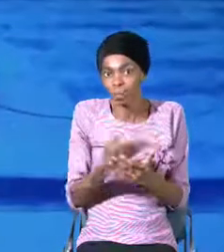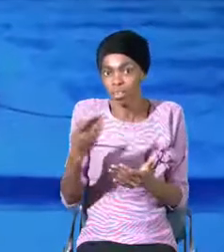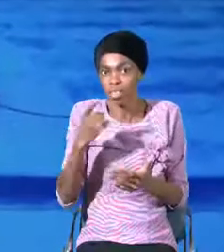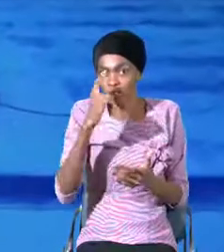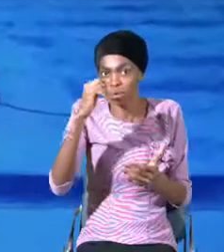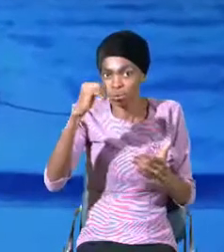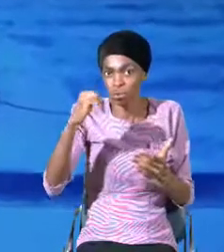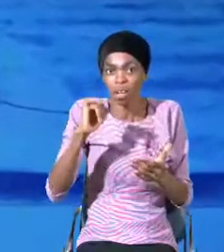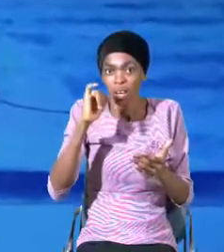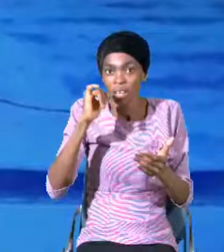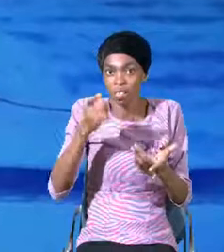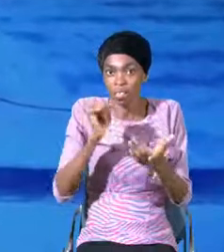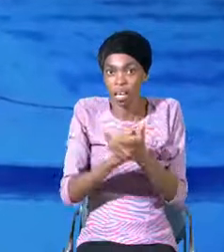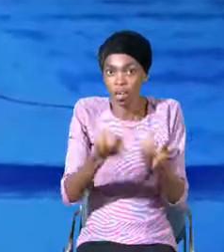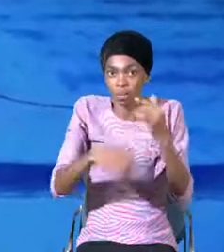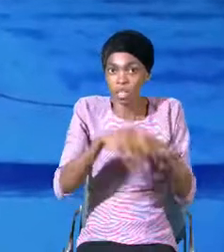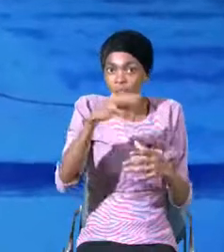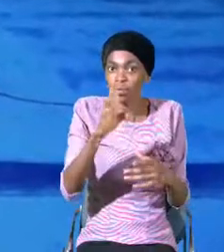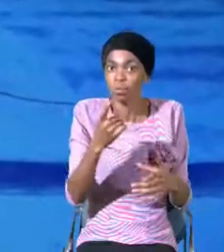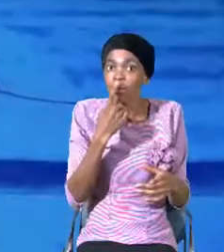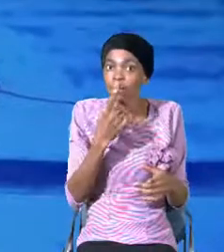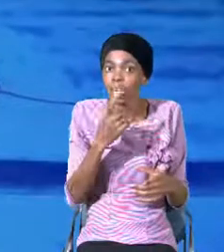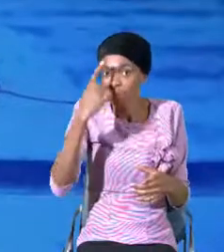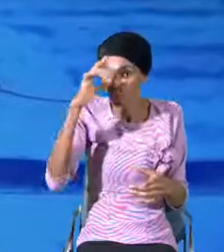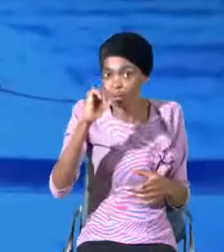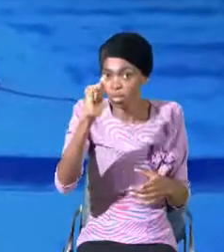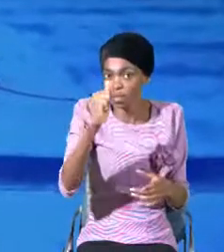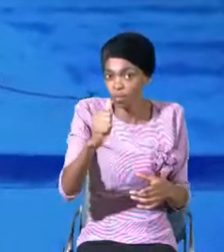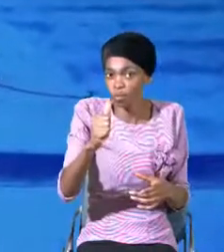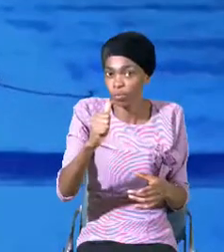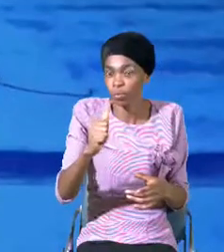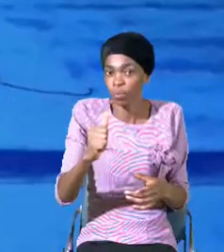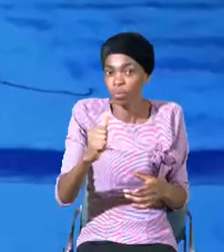chose qui sortira de ta bouche pour toi-même,